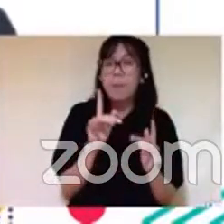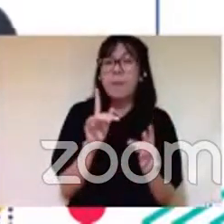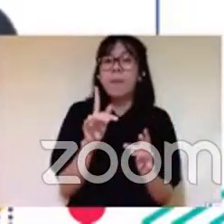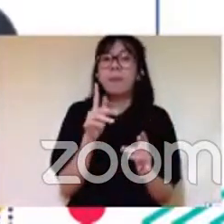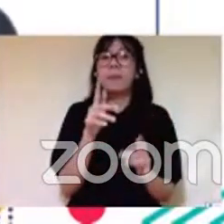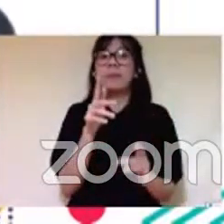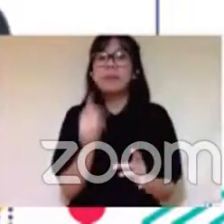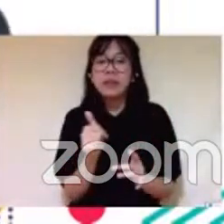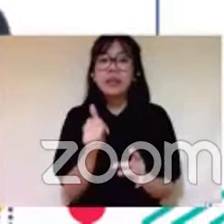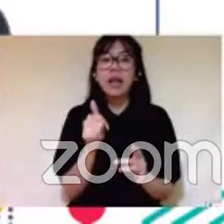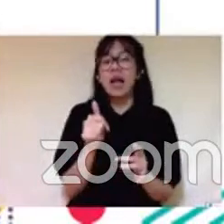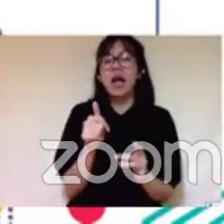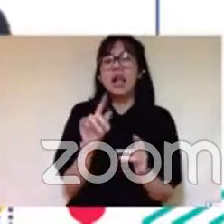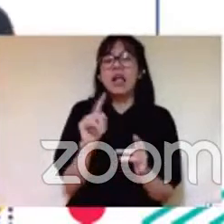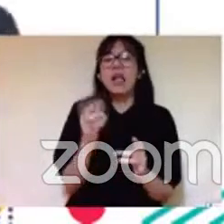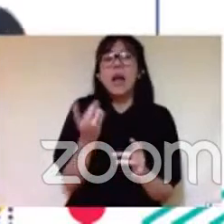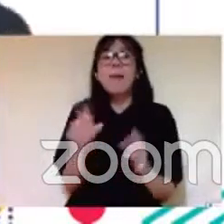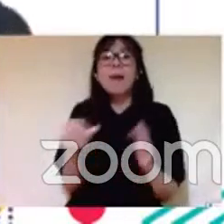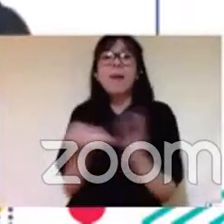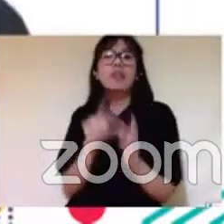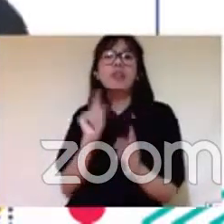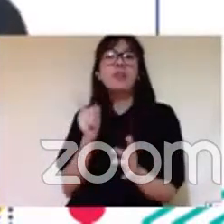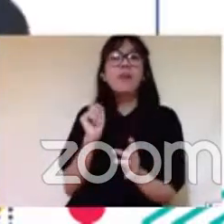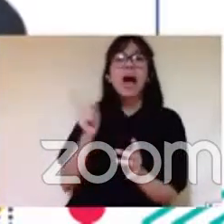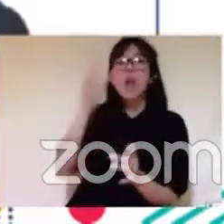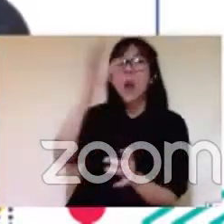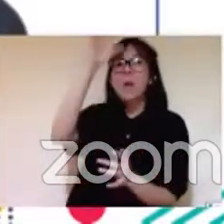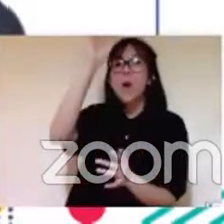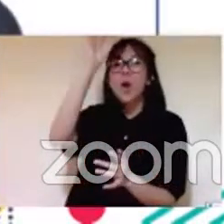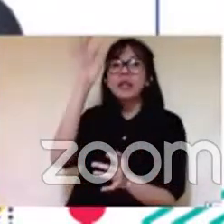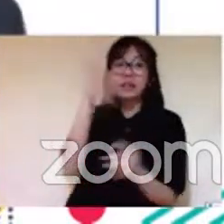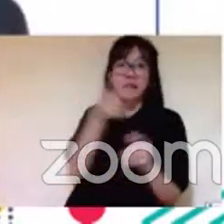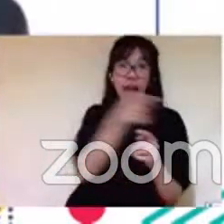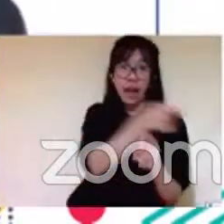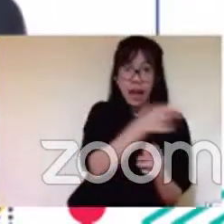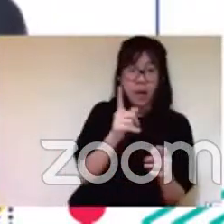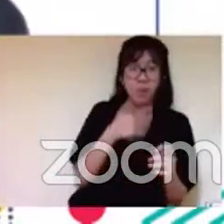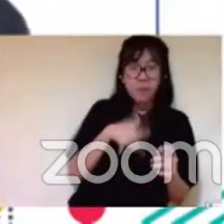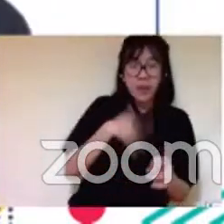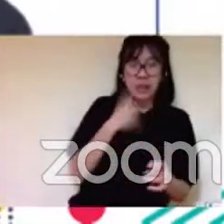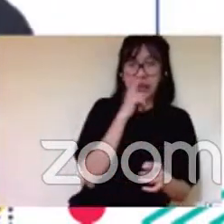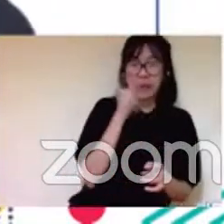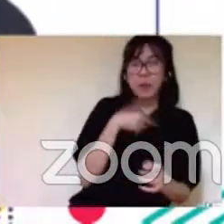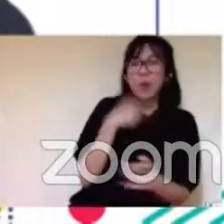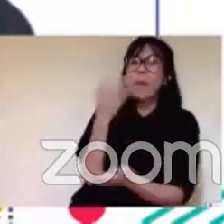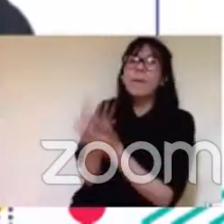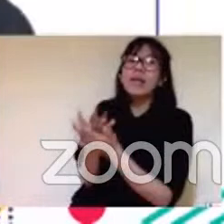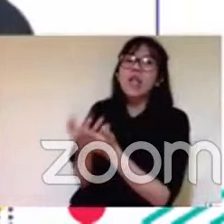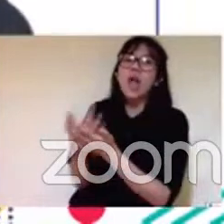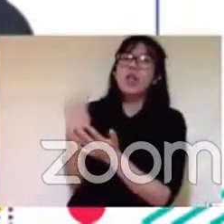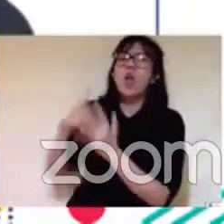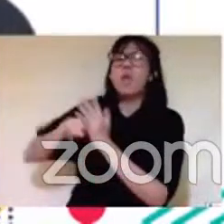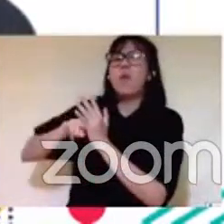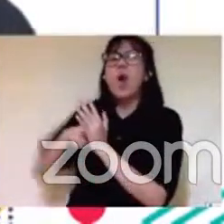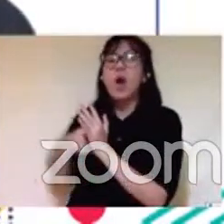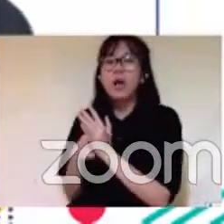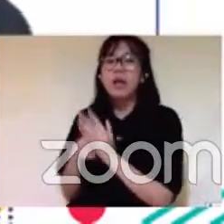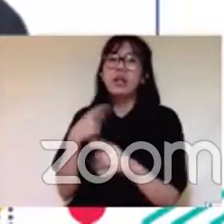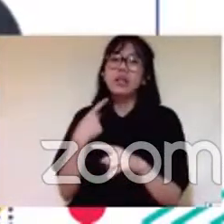di mana nanti kepolisian juga bisa meminta misalnya untuk memblokir. Tapi bayangkan kalau teman-teman mah